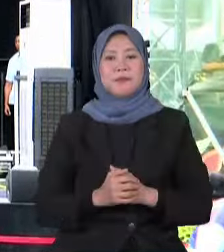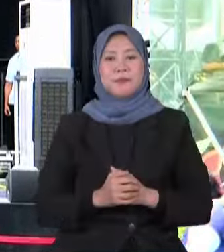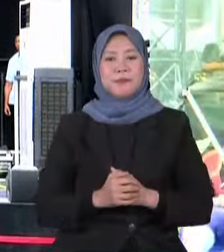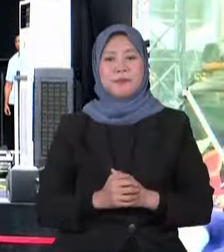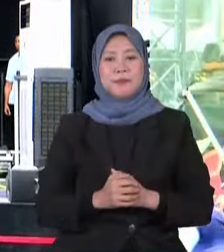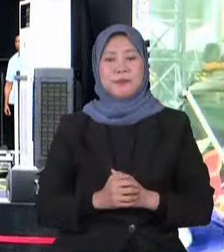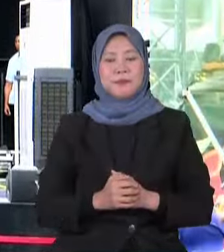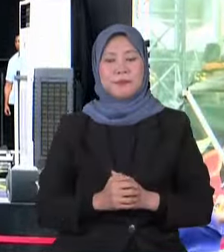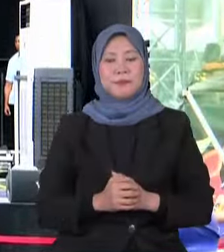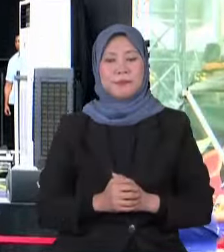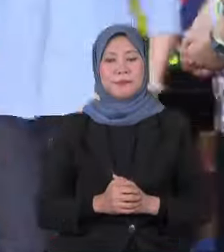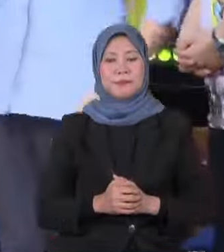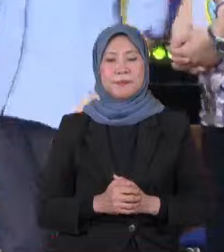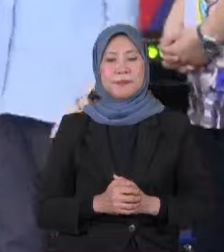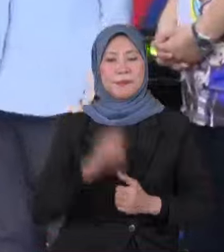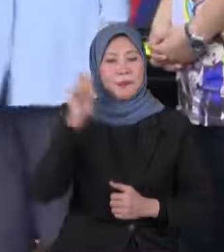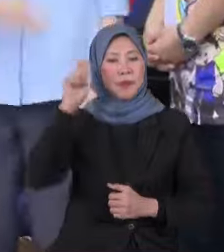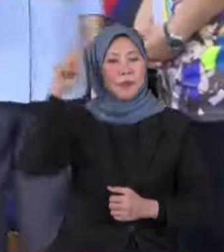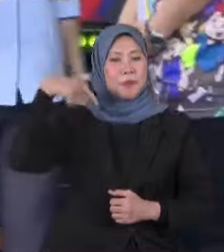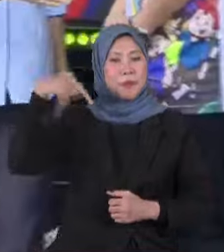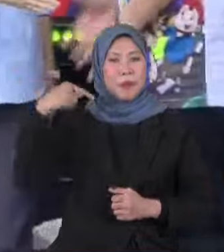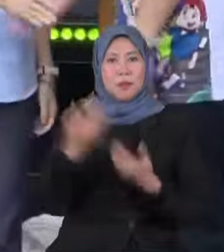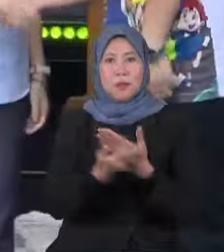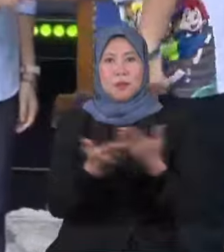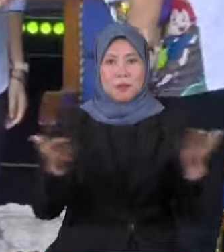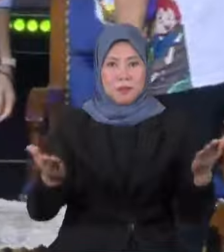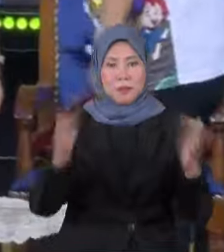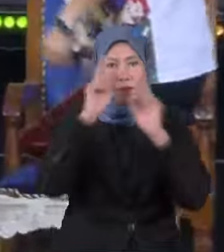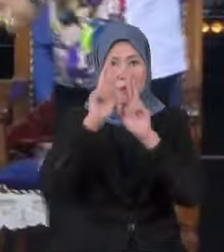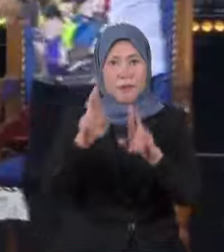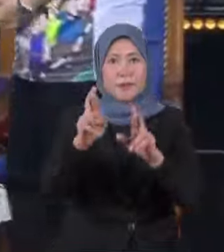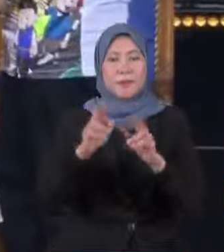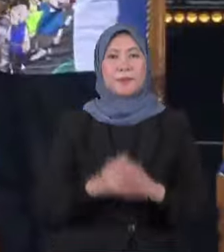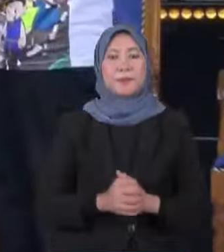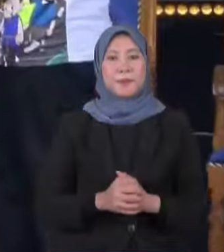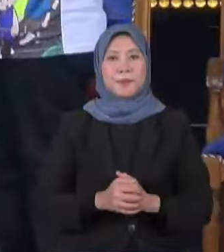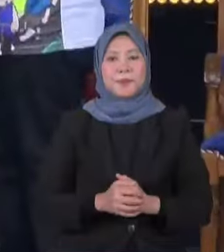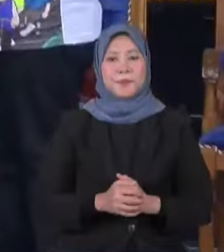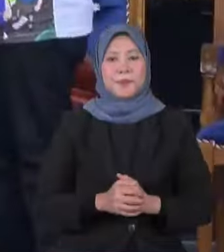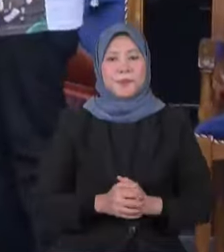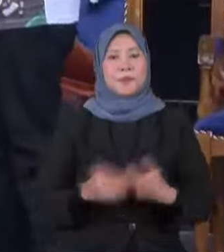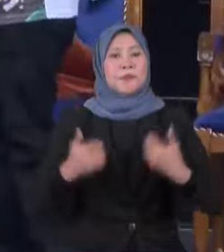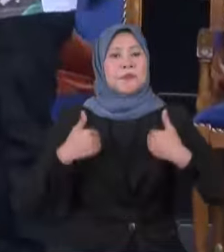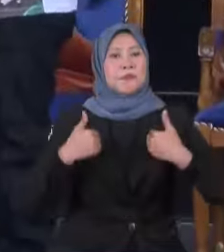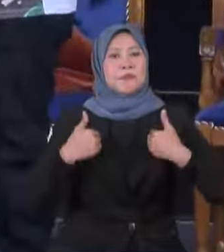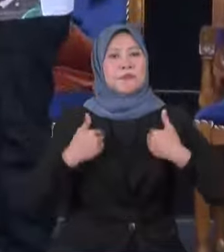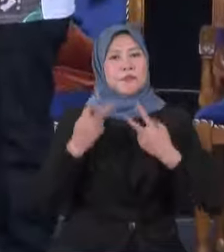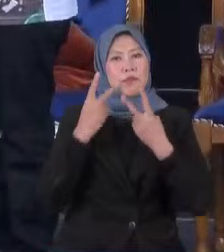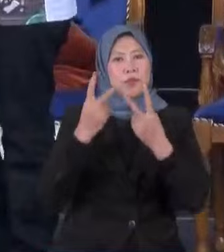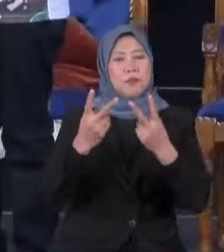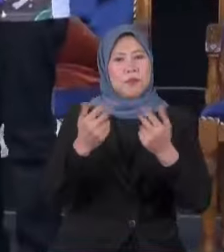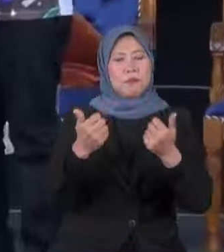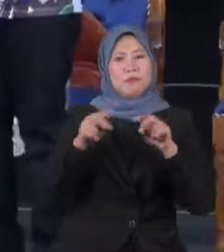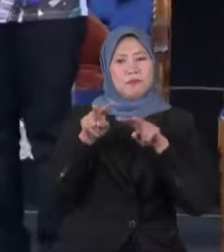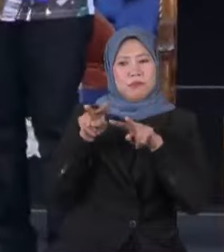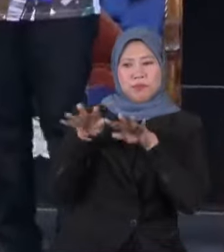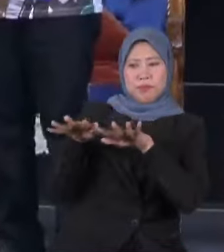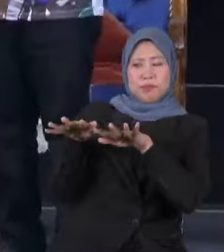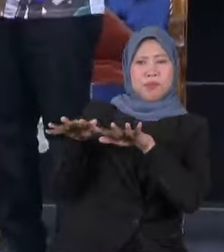yang seterusnya. Tuan-tuan dan puan-puan, para hadirin yang dihormati, sebentar saja lagi kita bakal dapat sama-sama